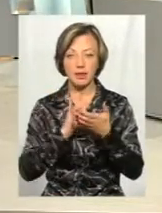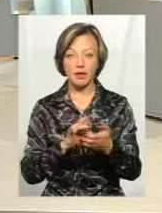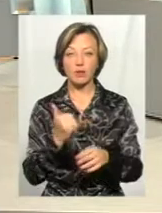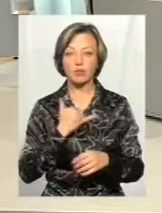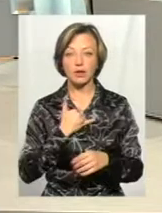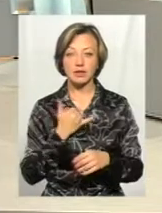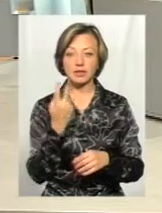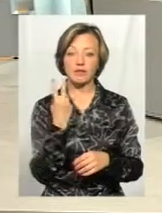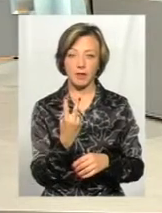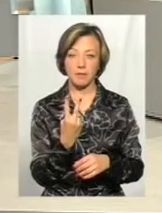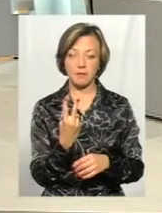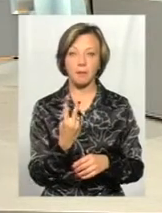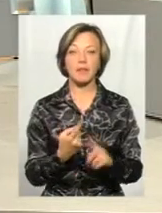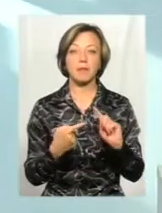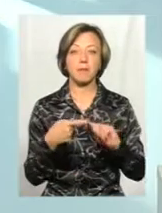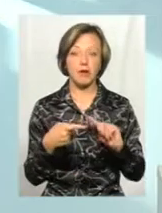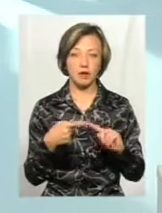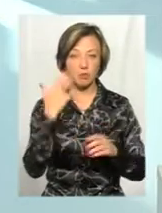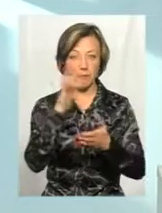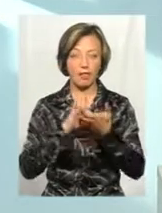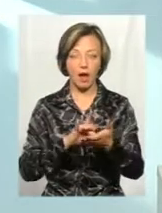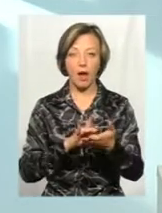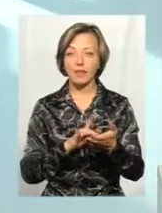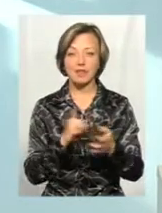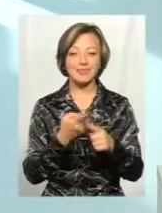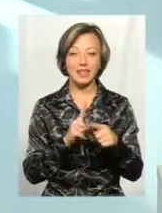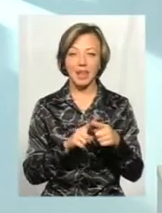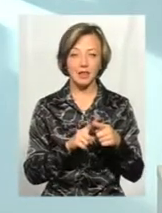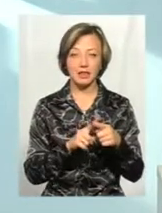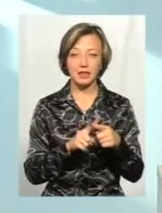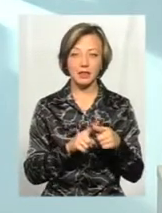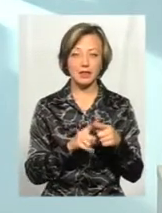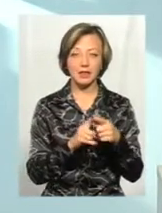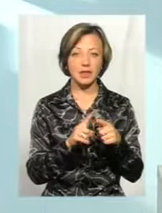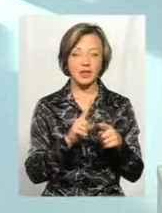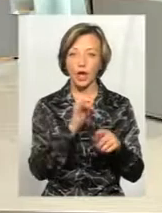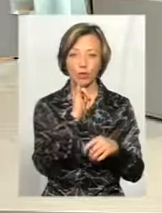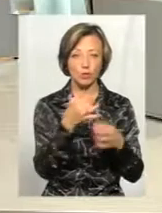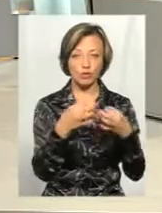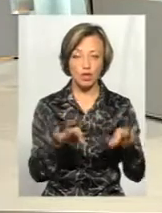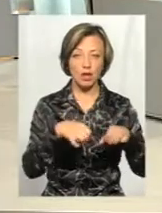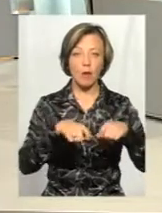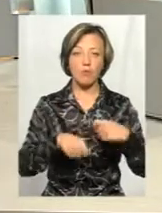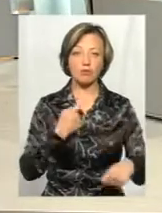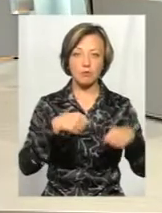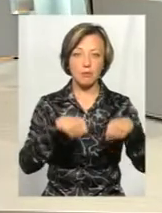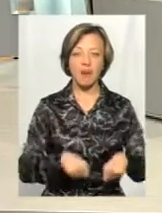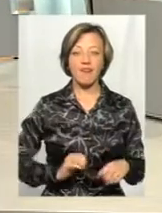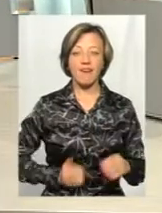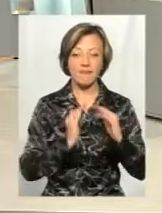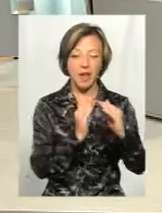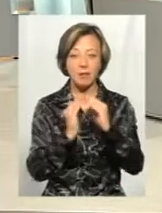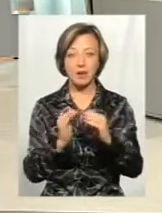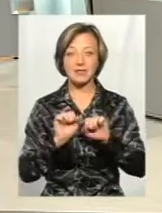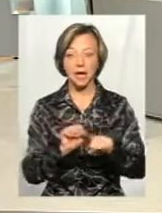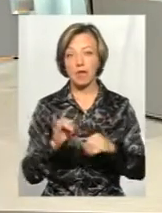нас насправді дві. Перше, це недопущення порушення прав фермерів, їхній захист і,